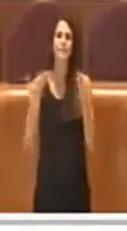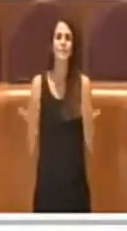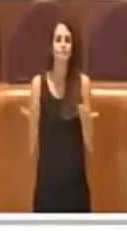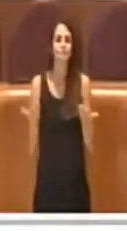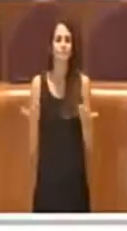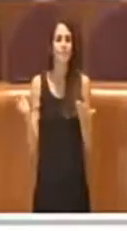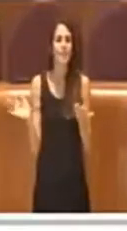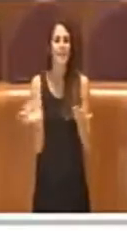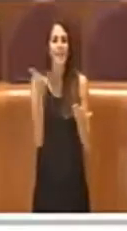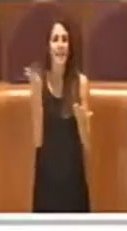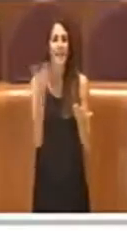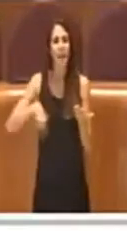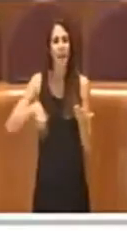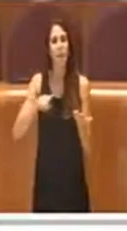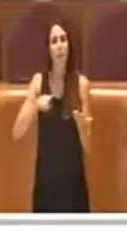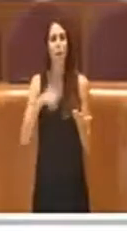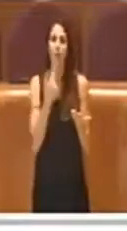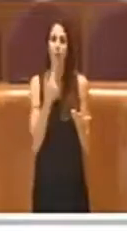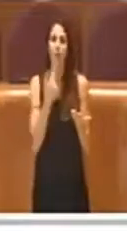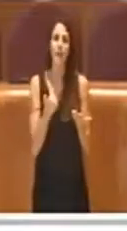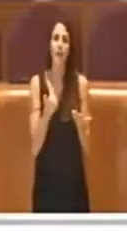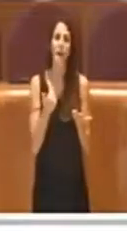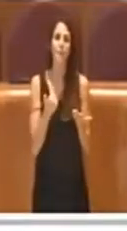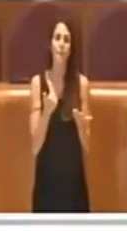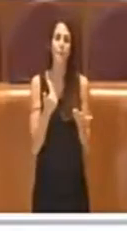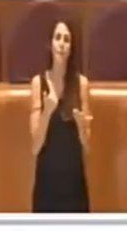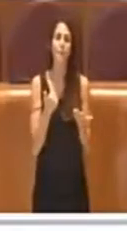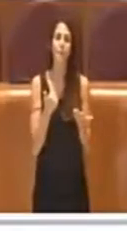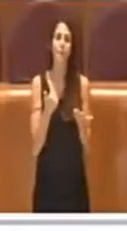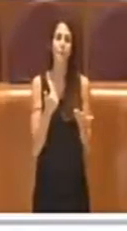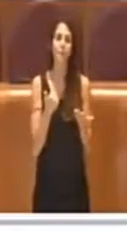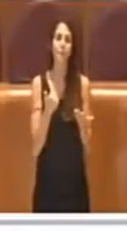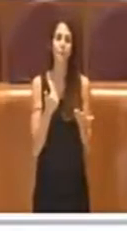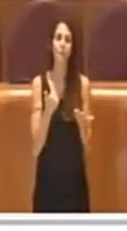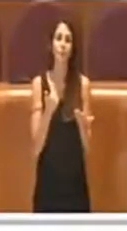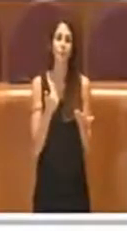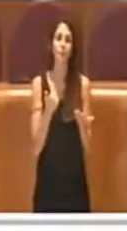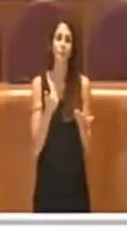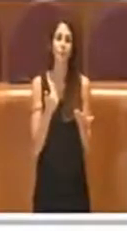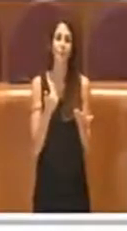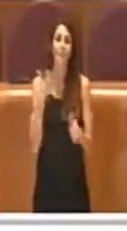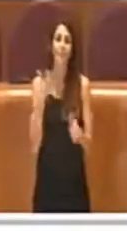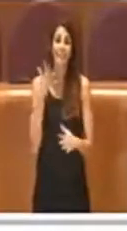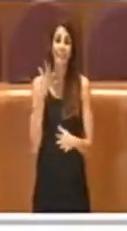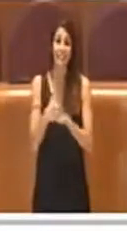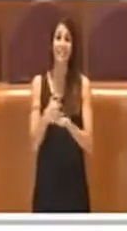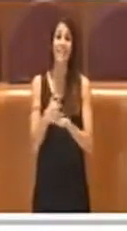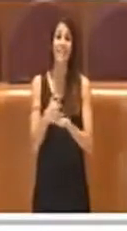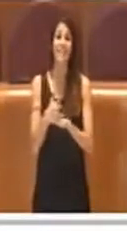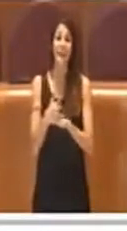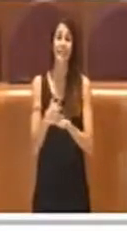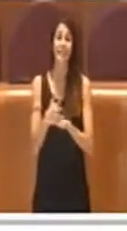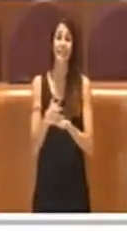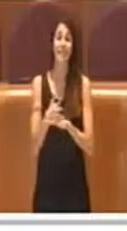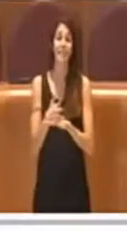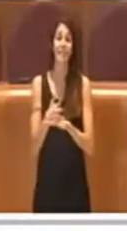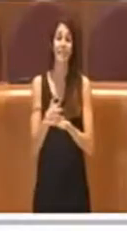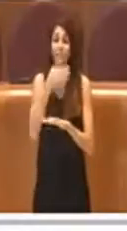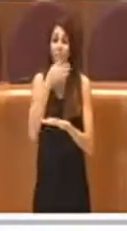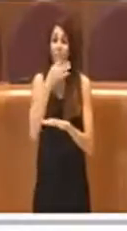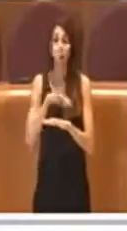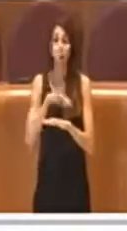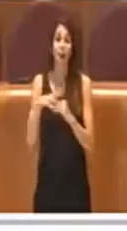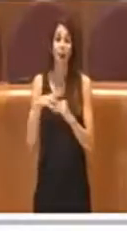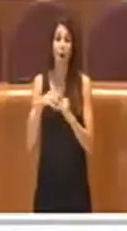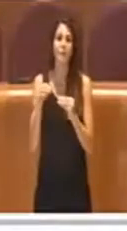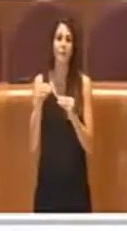laddove vogliamo circoscrivere l'azione, diciamo le azioni concesse all'interno di quel punto verde infanzia, abbiamo deciso di